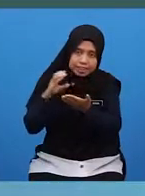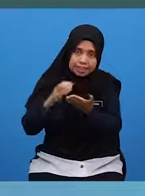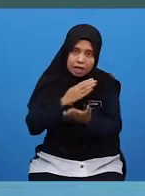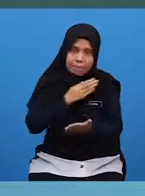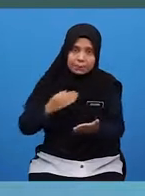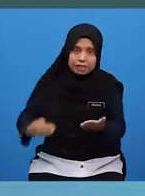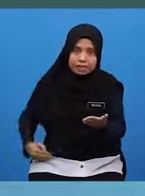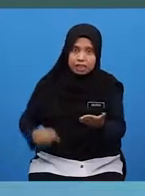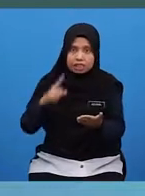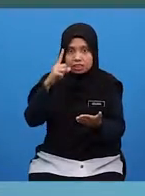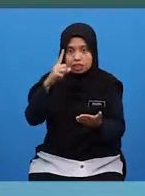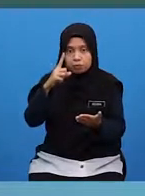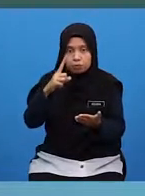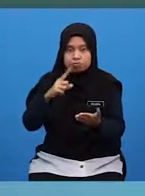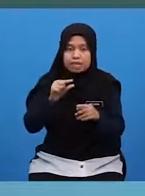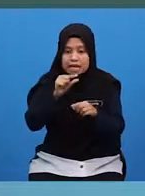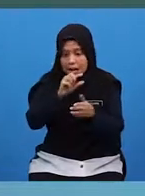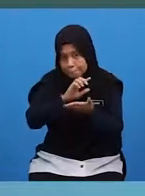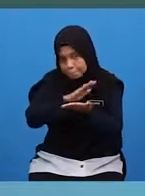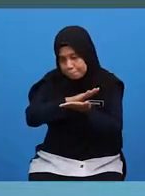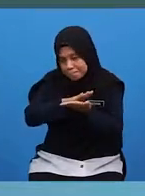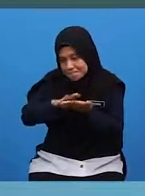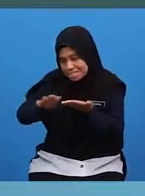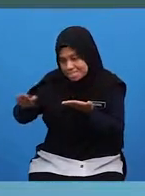lukis satu lapis.